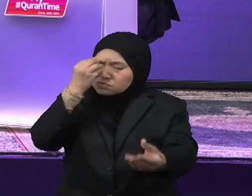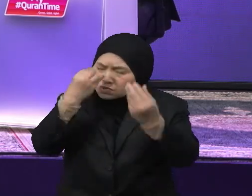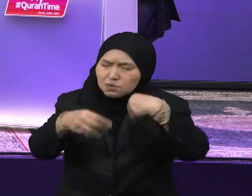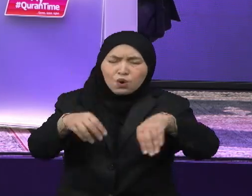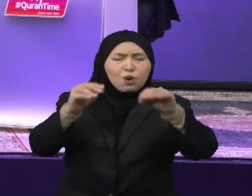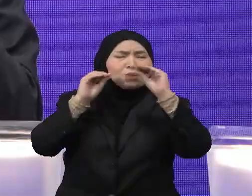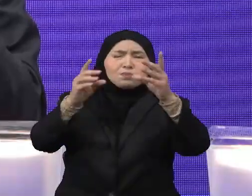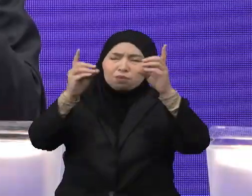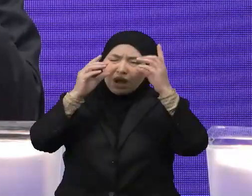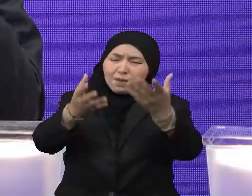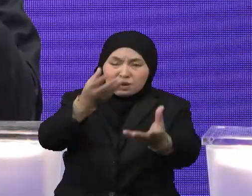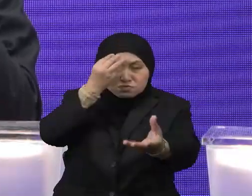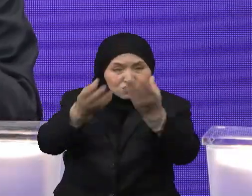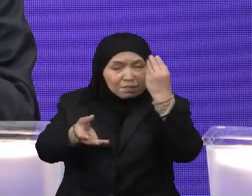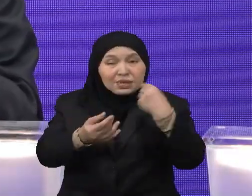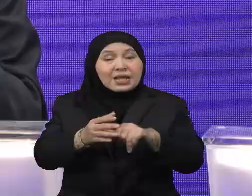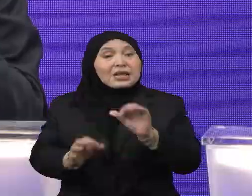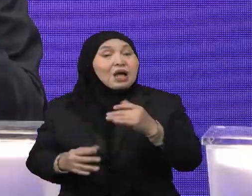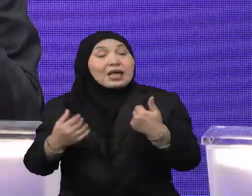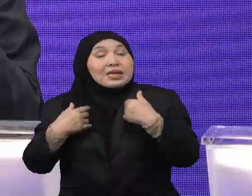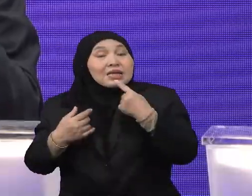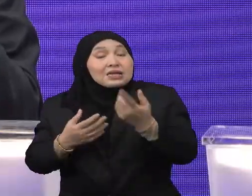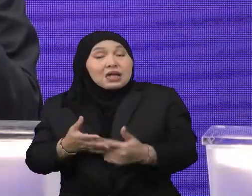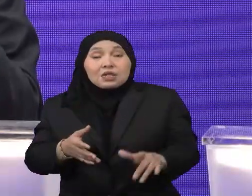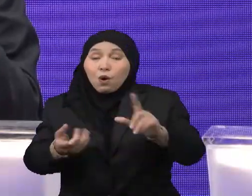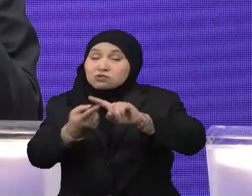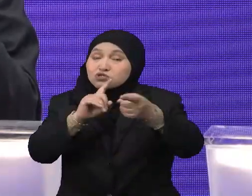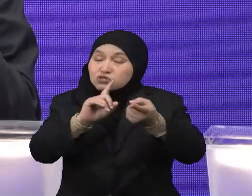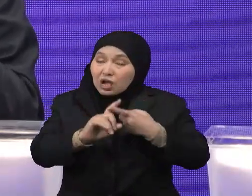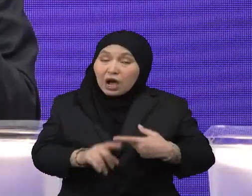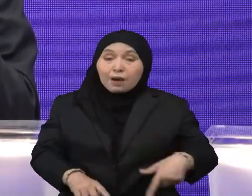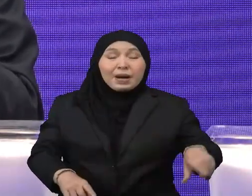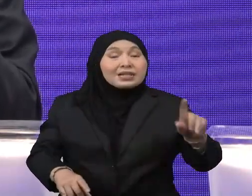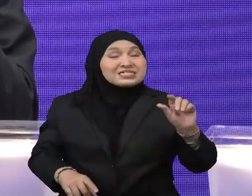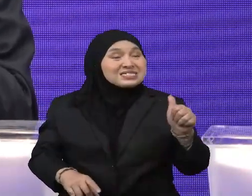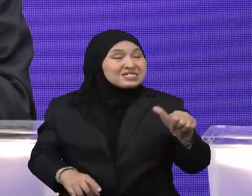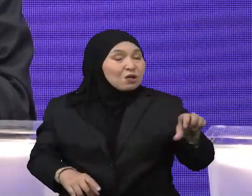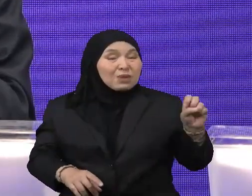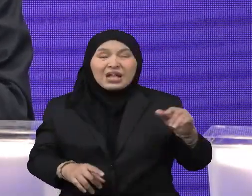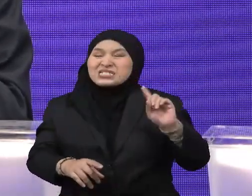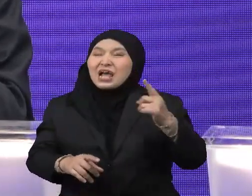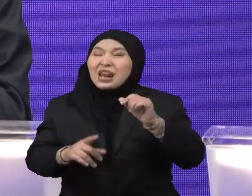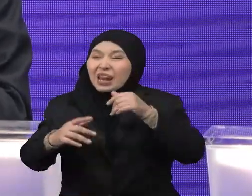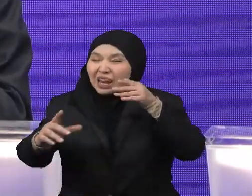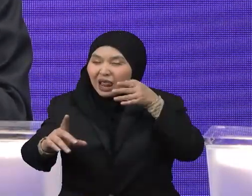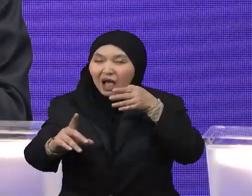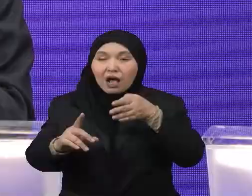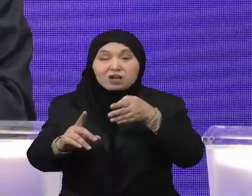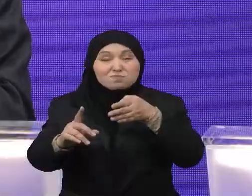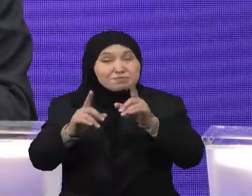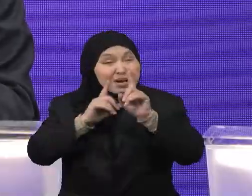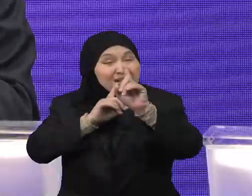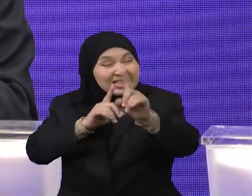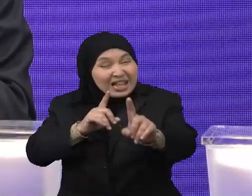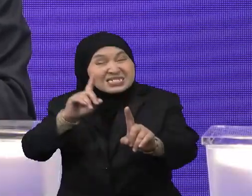dan kalau kita ada yang mengatakan para sahabat Nabi SAW hanya melanggar satu dari DPRD perintah Nabi SAW